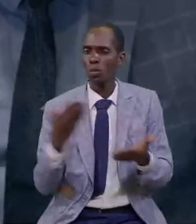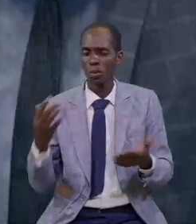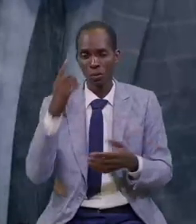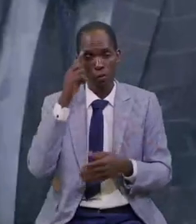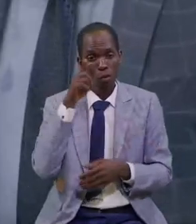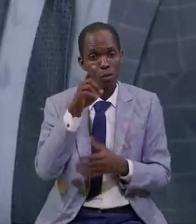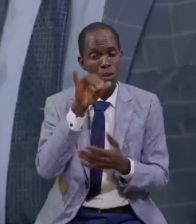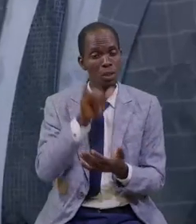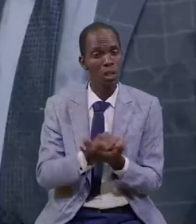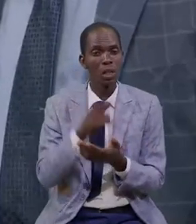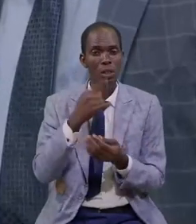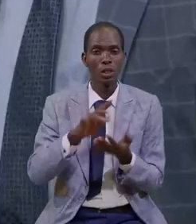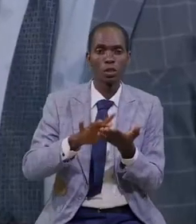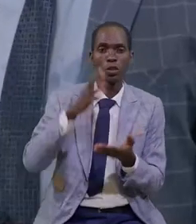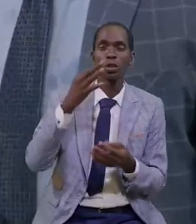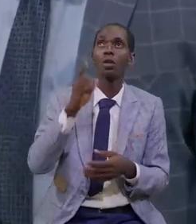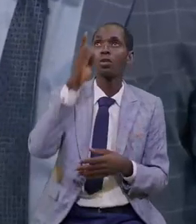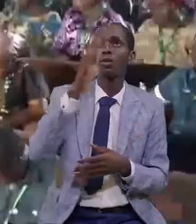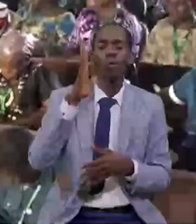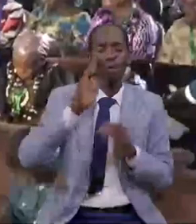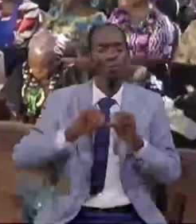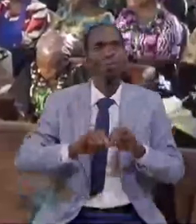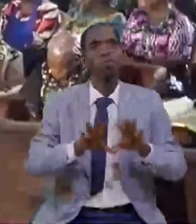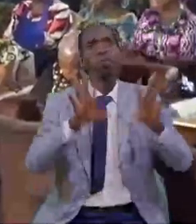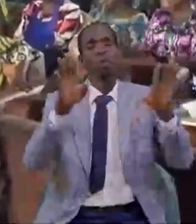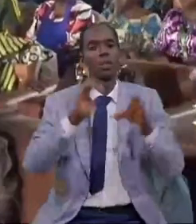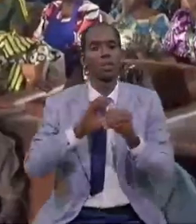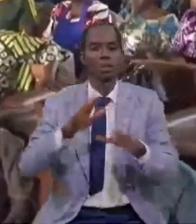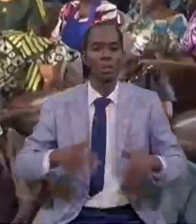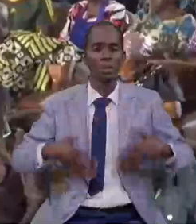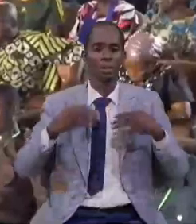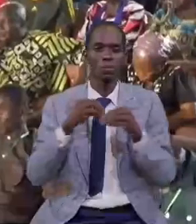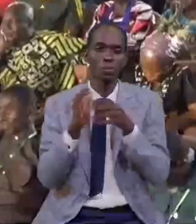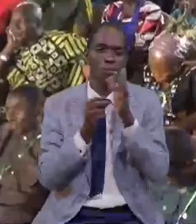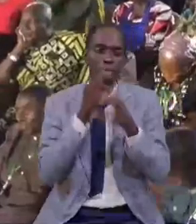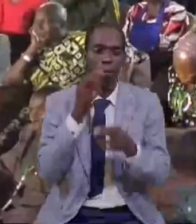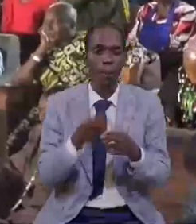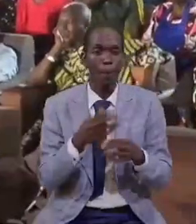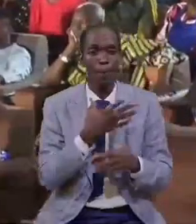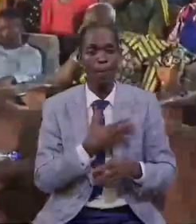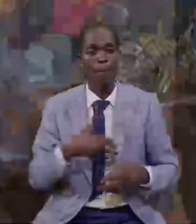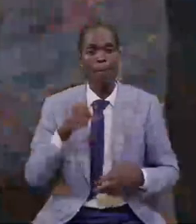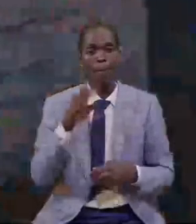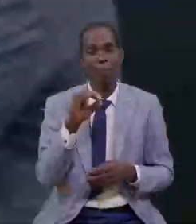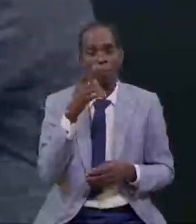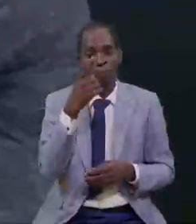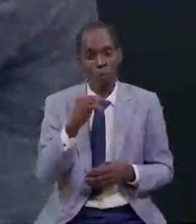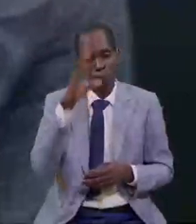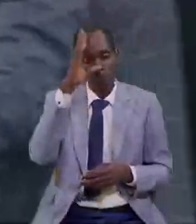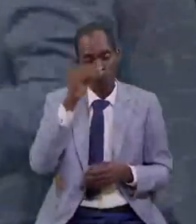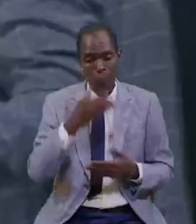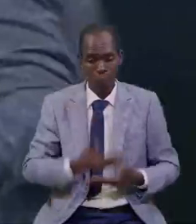de Dieu soit manifesté dans ta vie au nom de Jésus alors l'homme qui était né